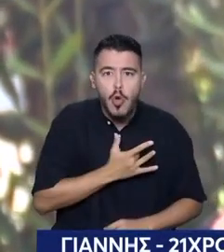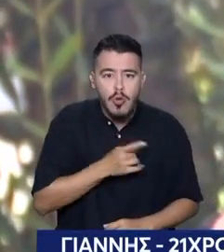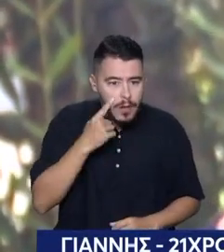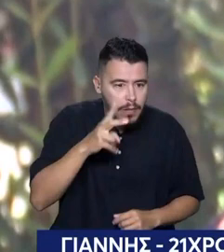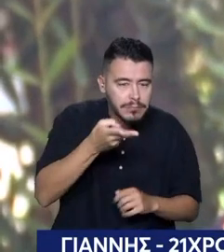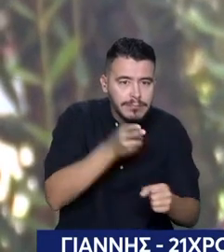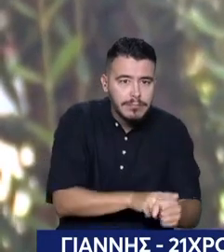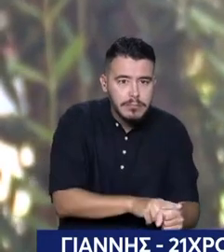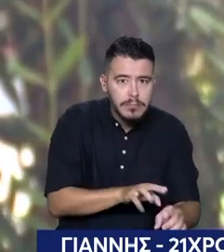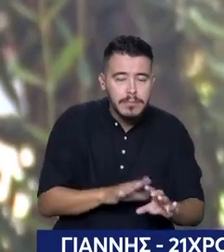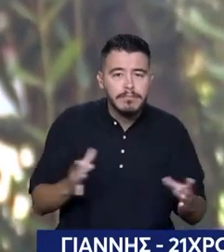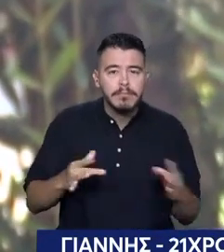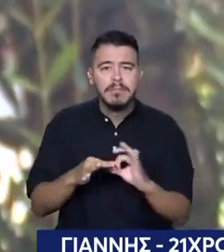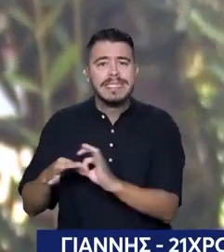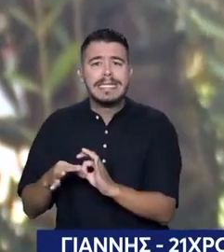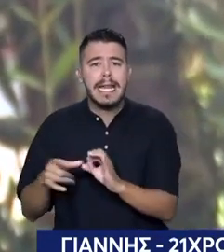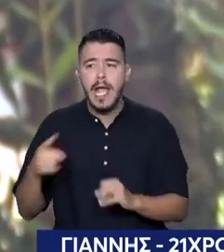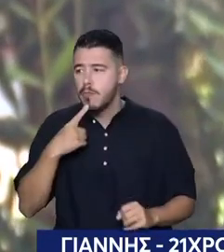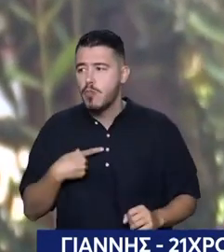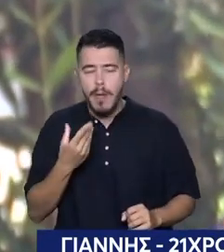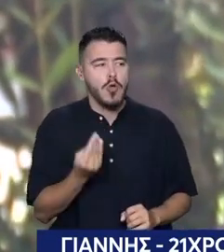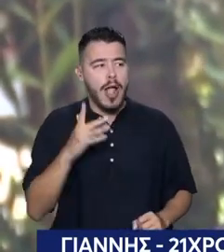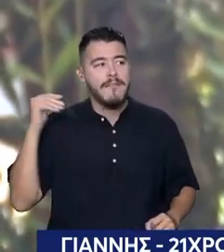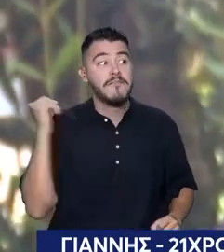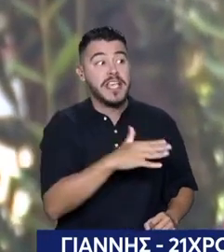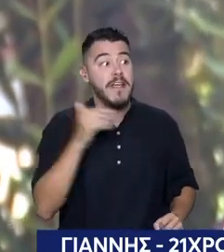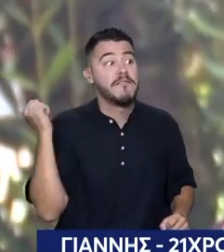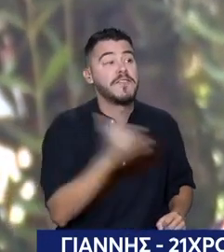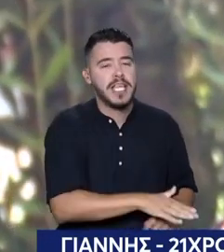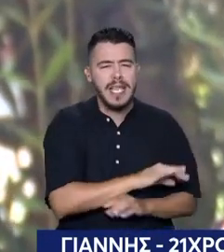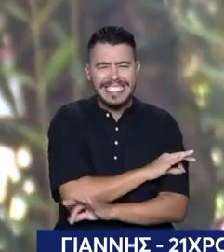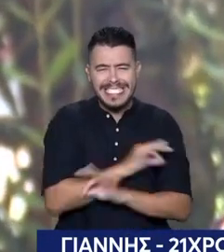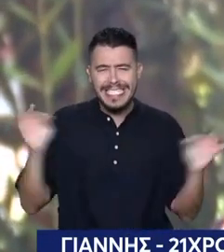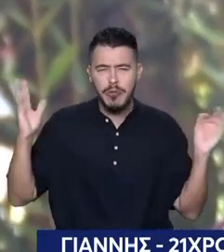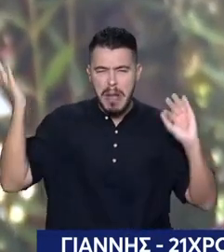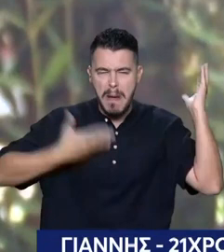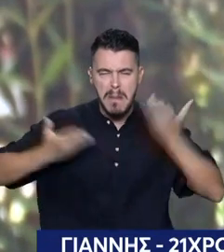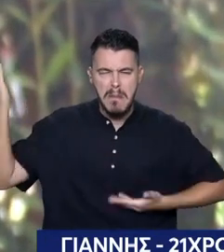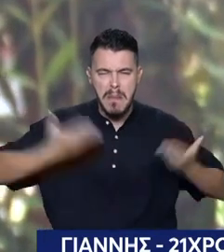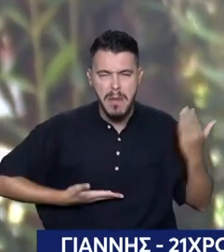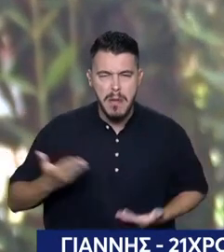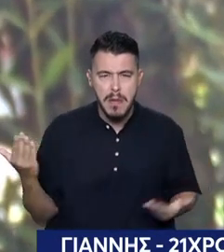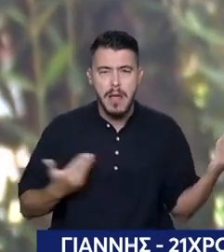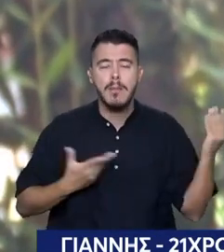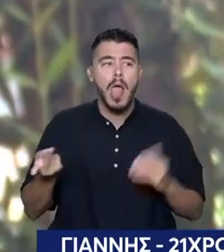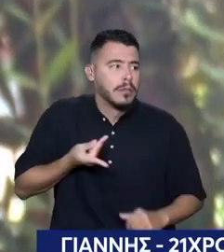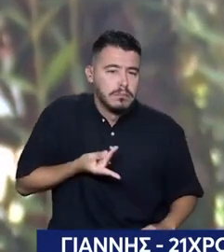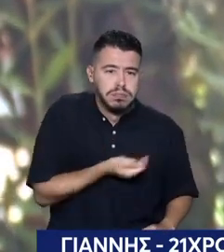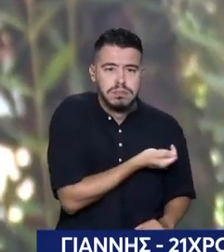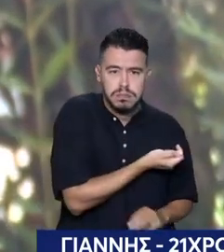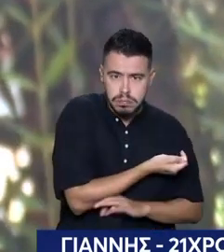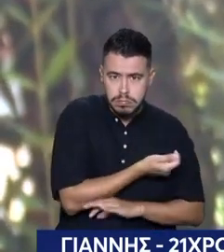πει δεν πολύ είδα, με είπαν να φύγω γιατί θα με λιτζάρουν. Έφυγα εγώ πίσω από το πάρκο, στο πάρκινγκ εκείνη τη